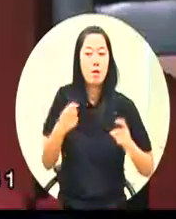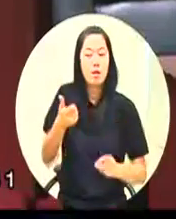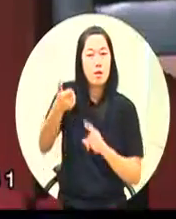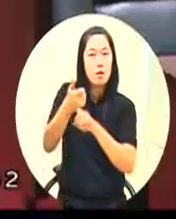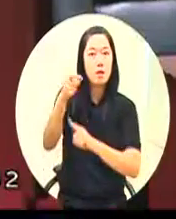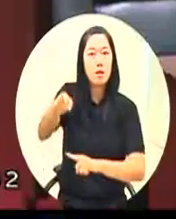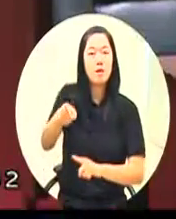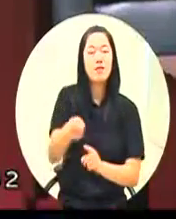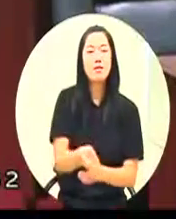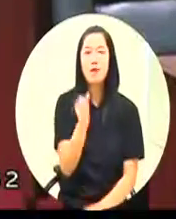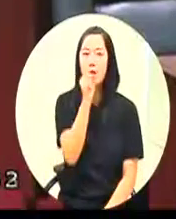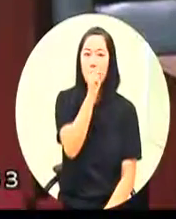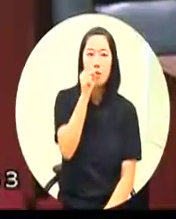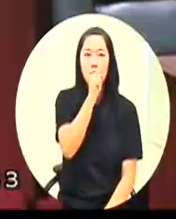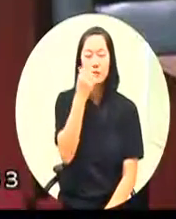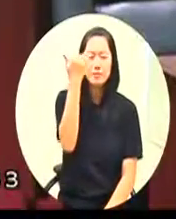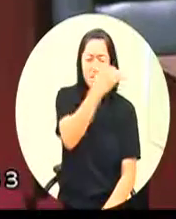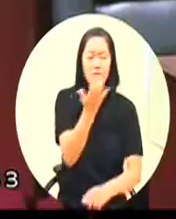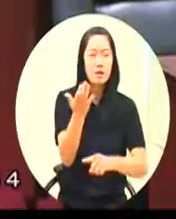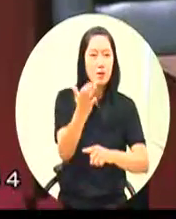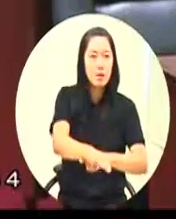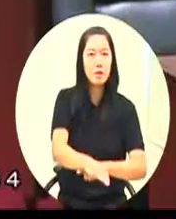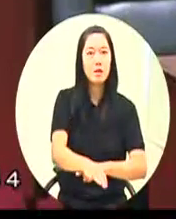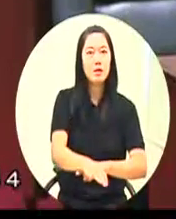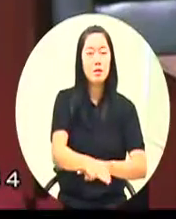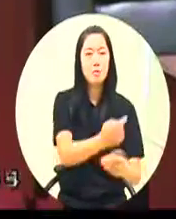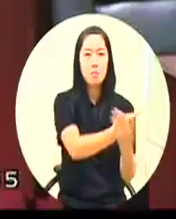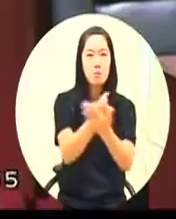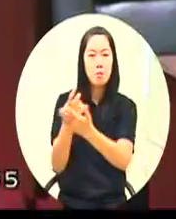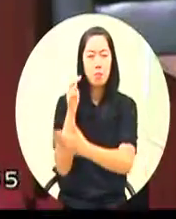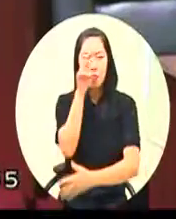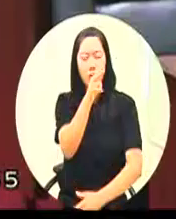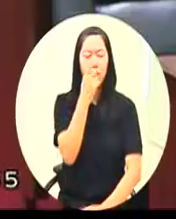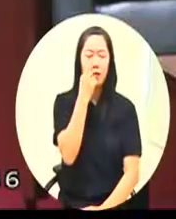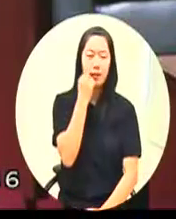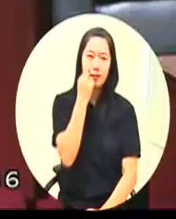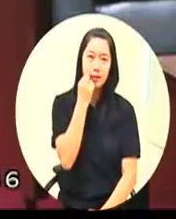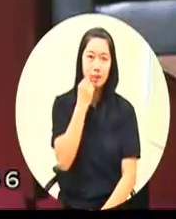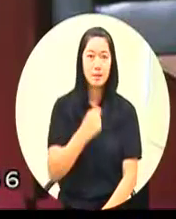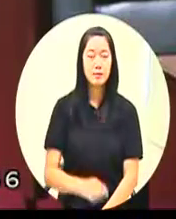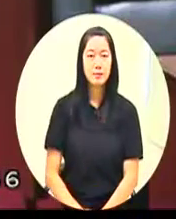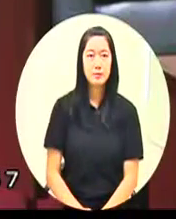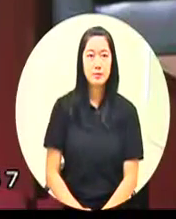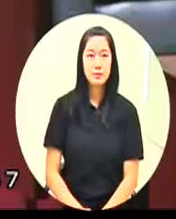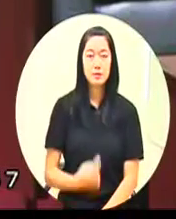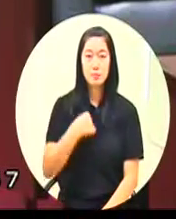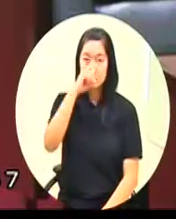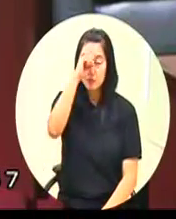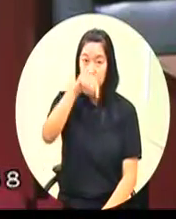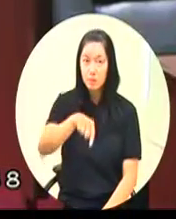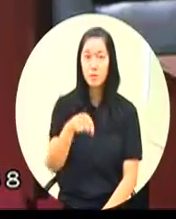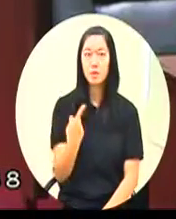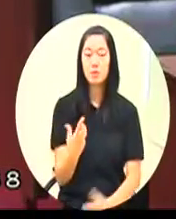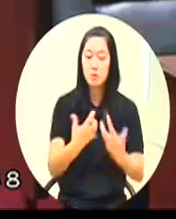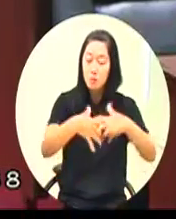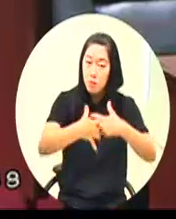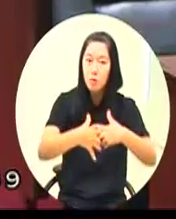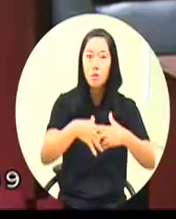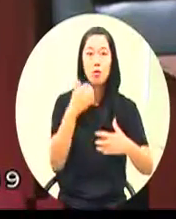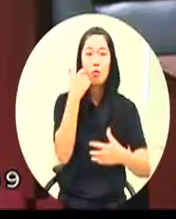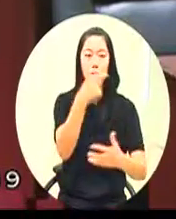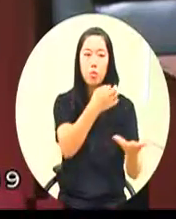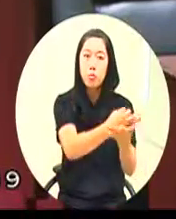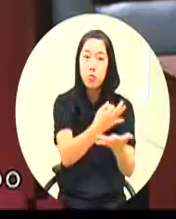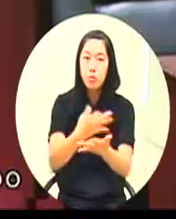动中然后一下就走了，我想很多人都是很不舍。那我也拜托既然有这样的一个设备，那如果不足赶快补足，